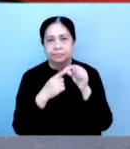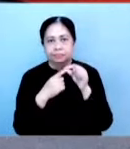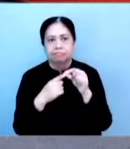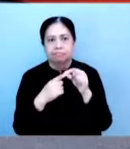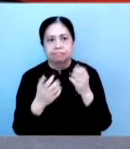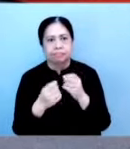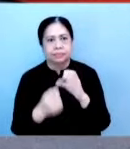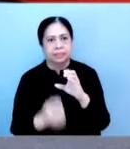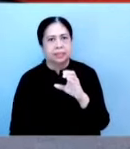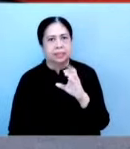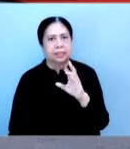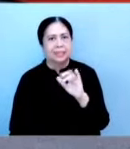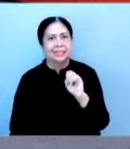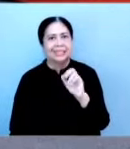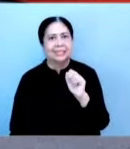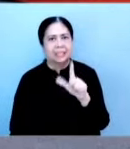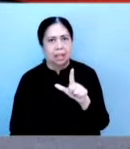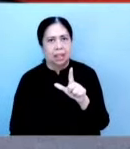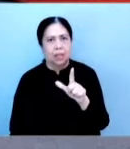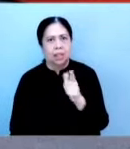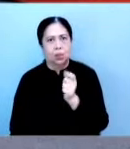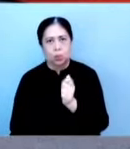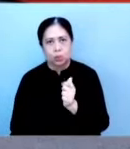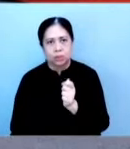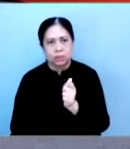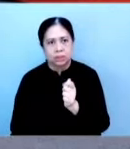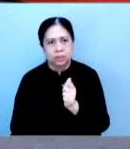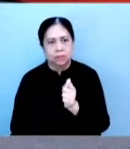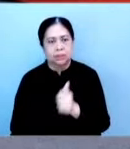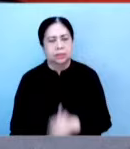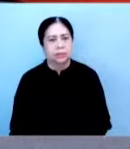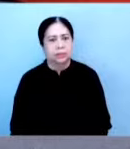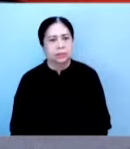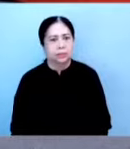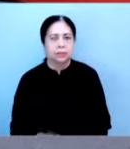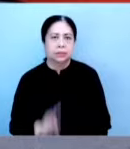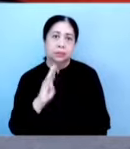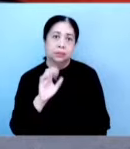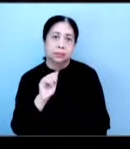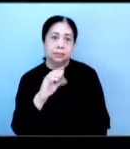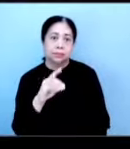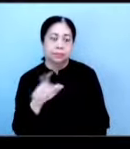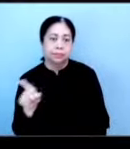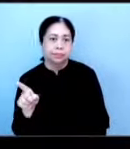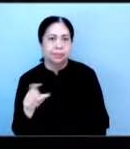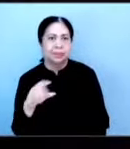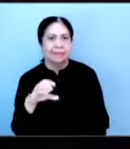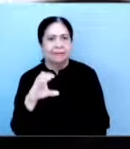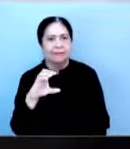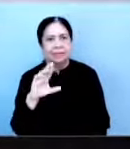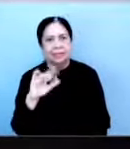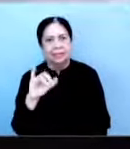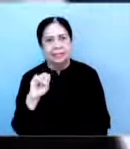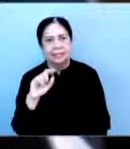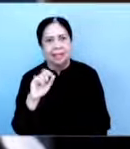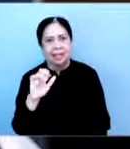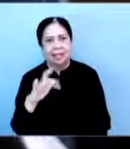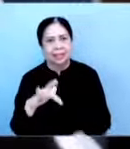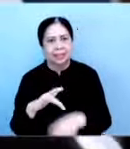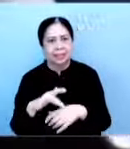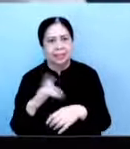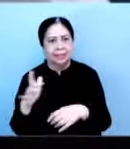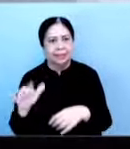crystal ros Yes po kasi ito na po yung bid material po nila is crystals na po like this po